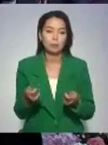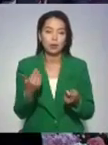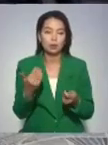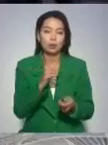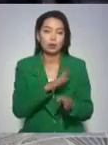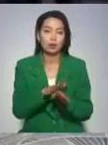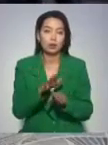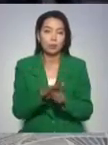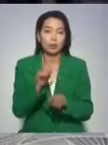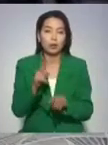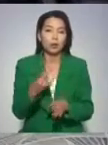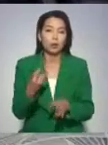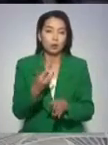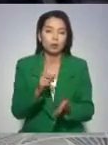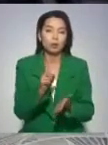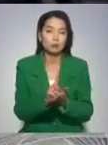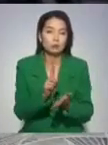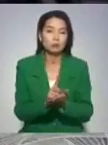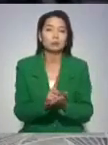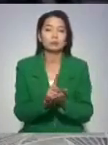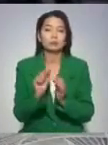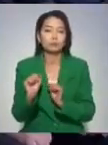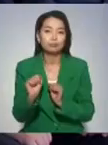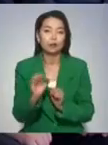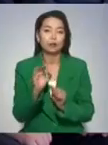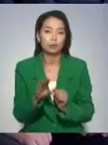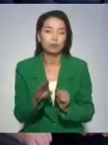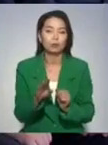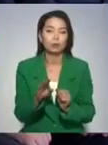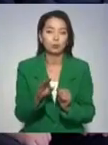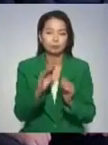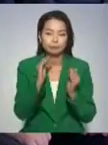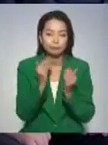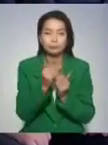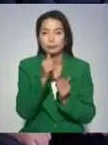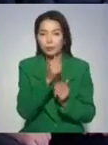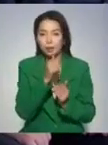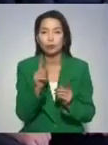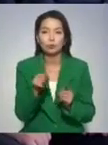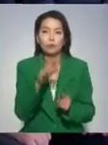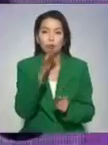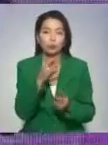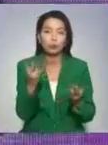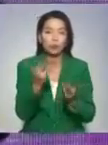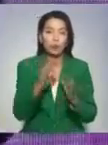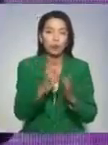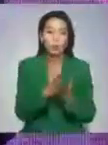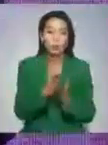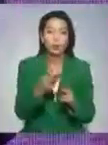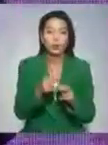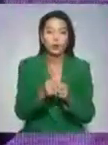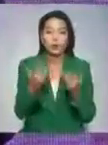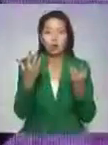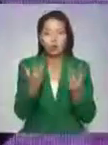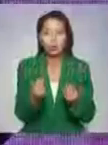А значит, должны посещать и защищать от дезинформации. В то же время стоит учитывать и геополитику, которая с каждым годом